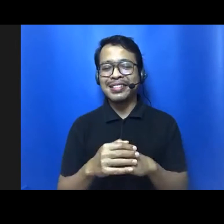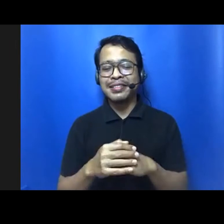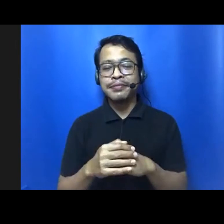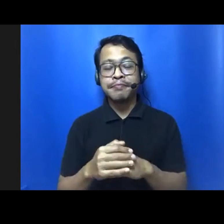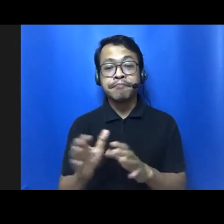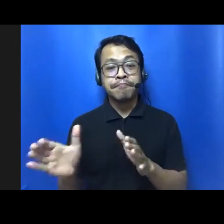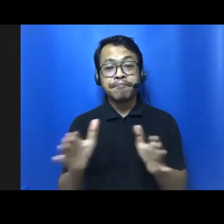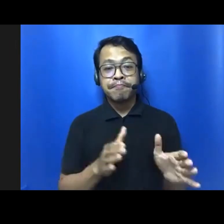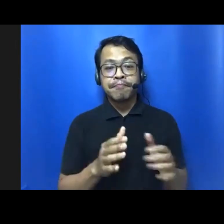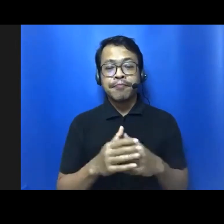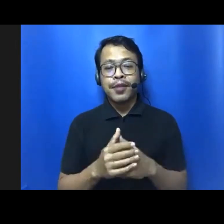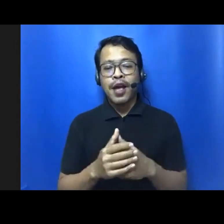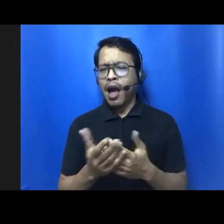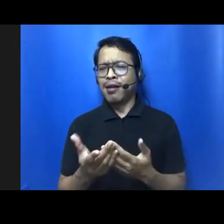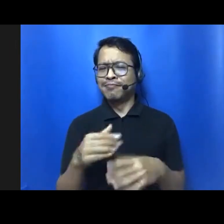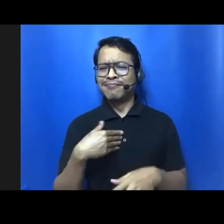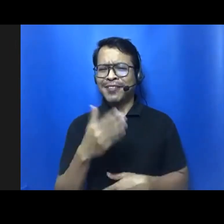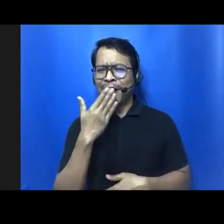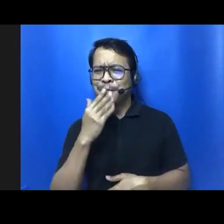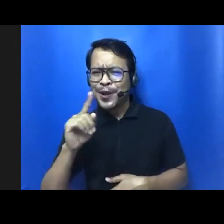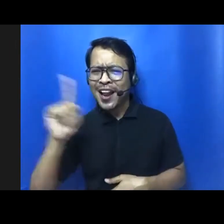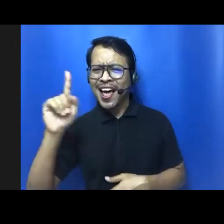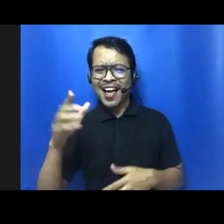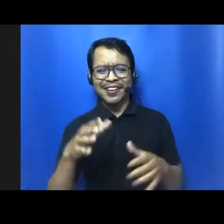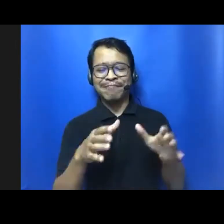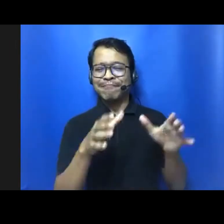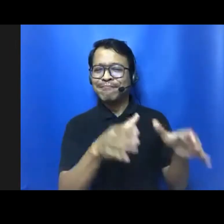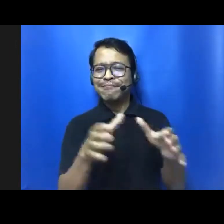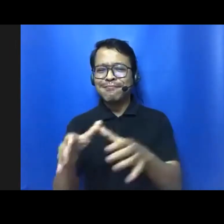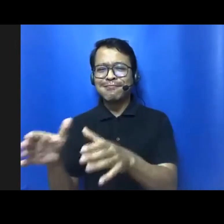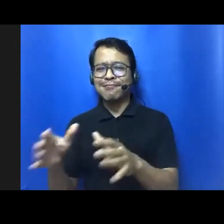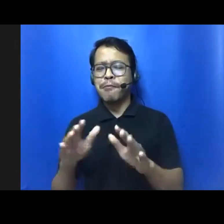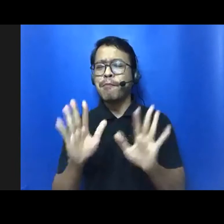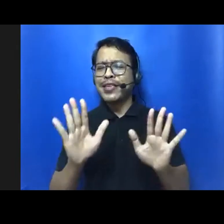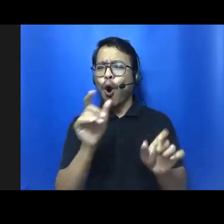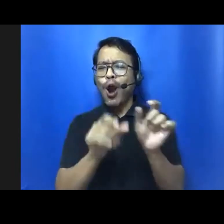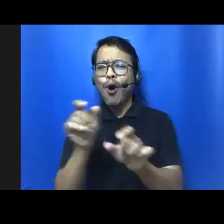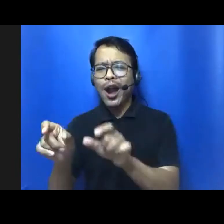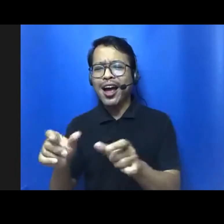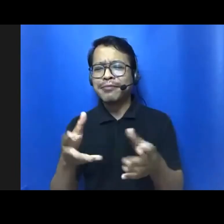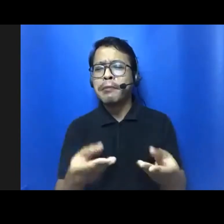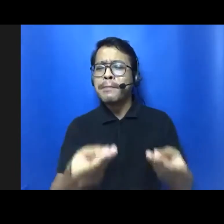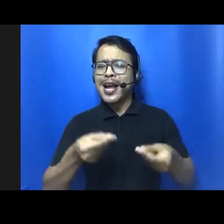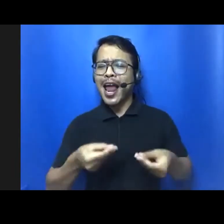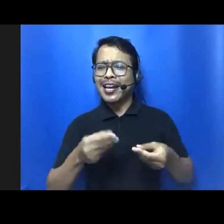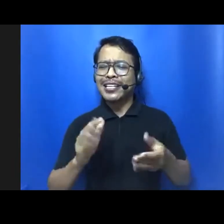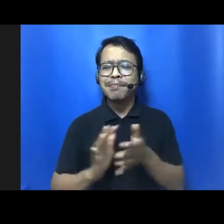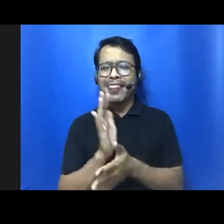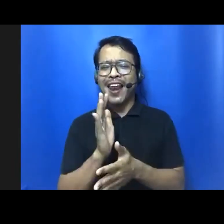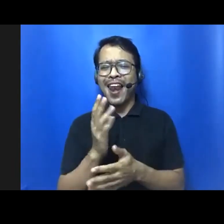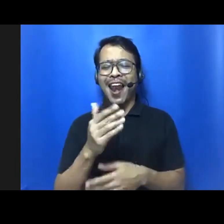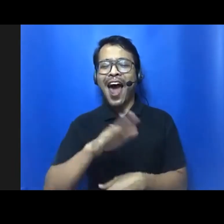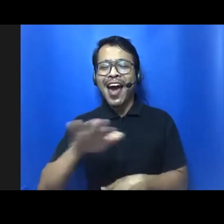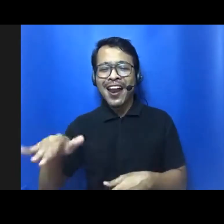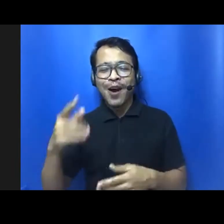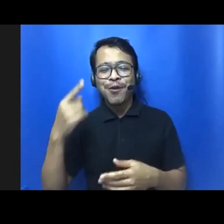masih memberikan ruang pada teman-teman disabilitas ini, pada anak-anak disabilitas ini untuk tetap berkarya, tetap maju, mengejar